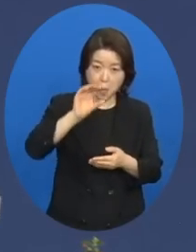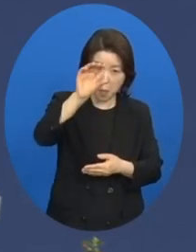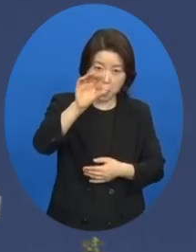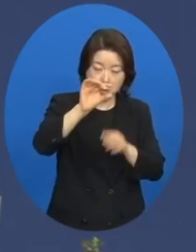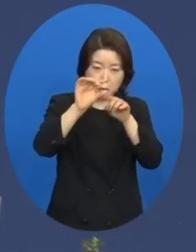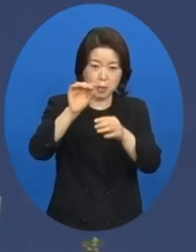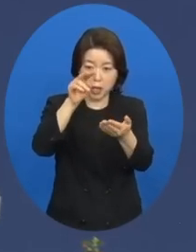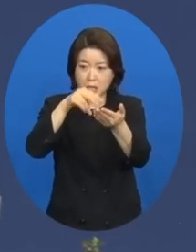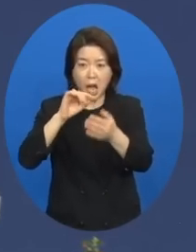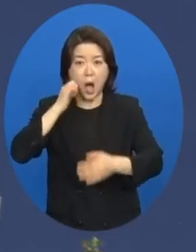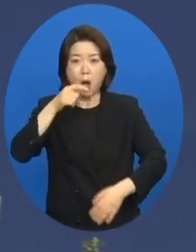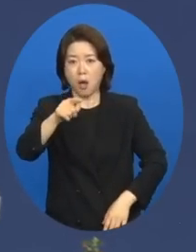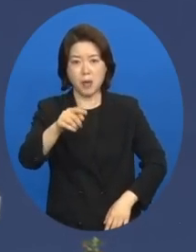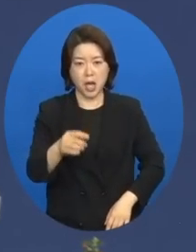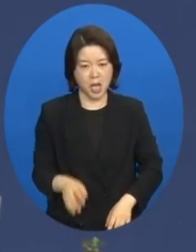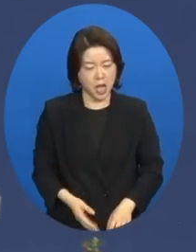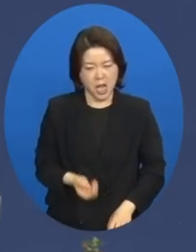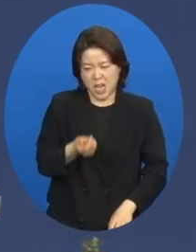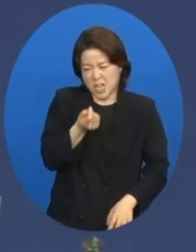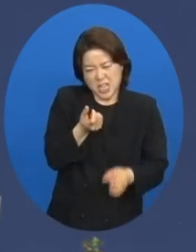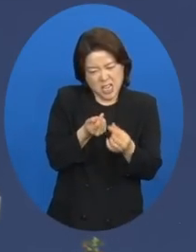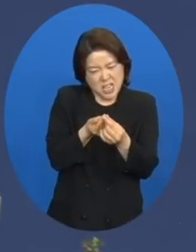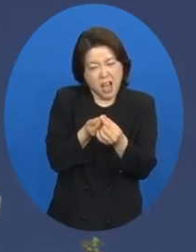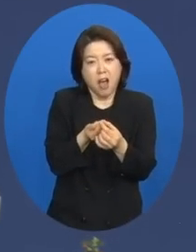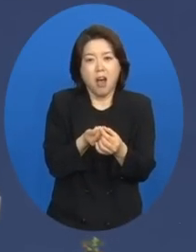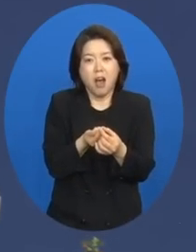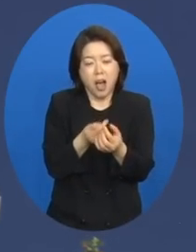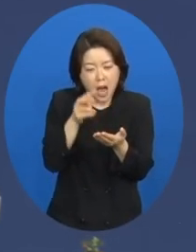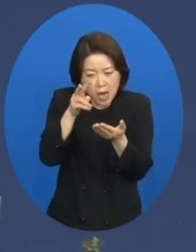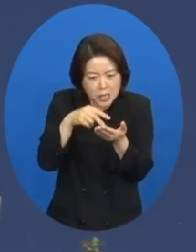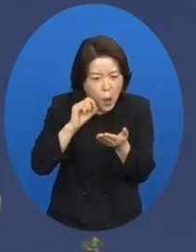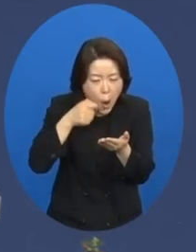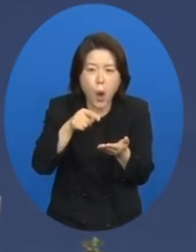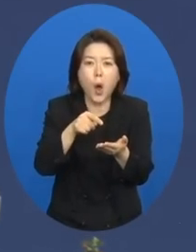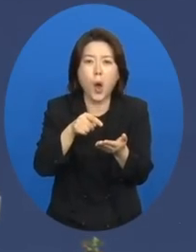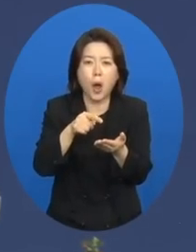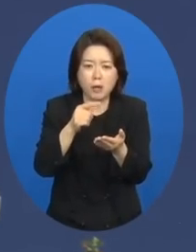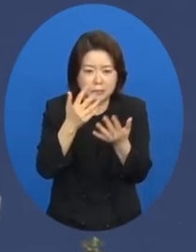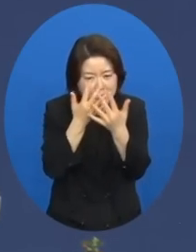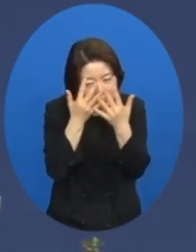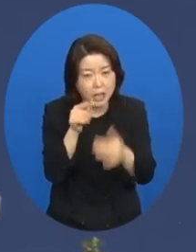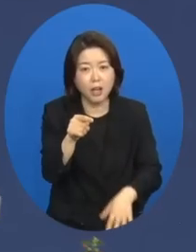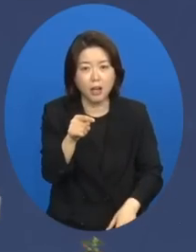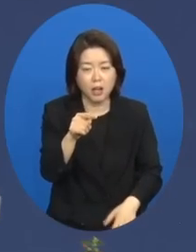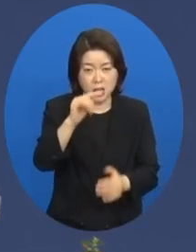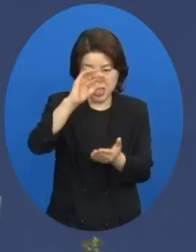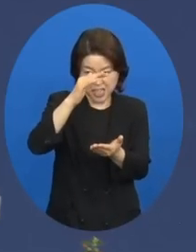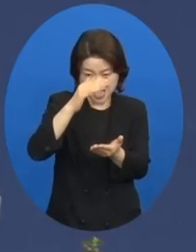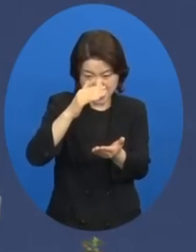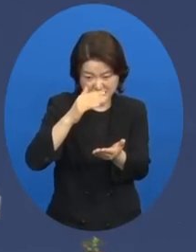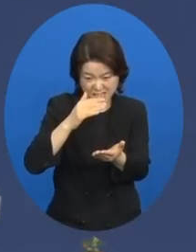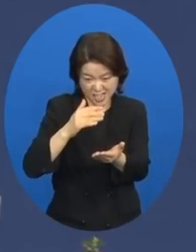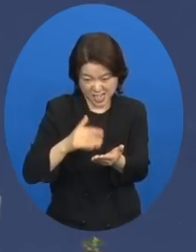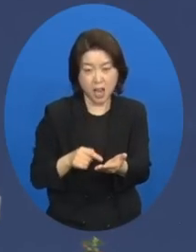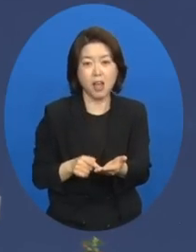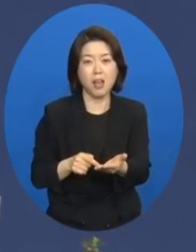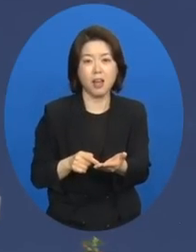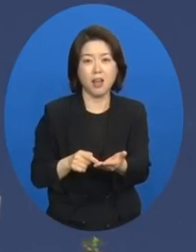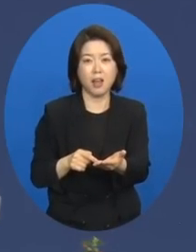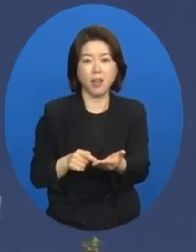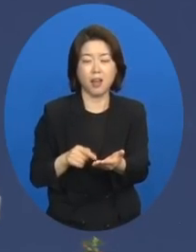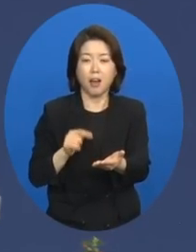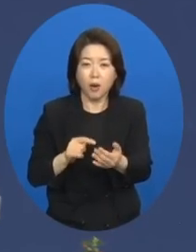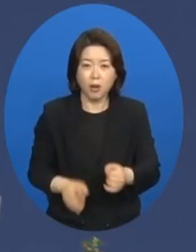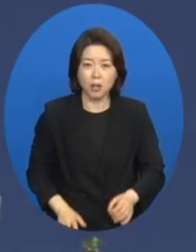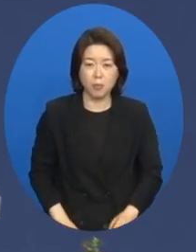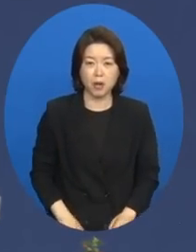읽을 수가 없어요. 조그만 깨알 같은 글씨로 그 수 없는 조항을 그냥 쫙 늘어놨는데,